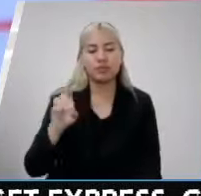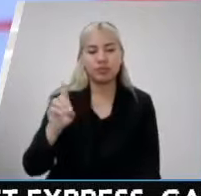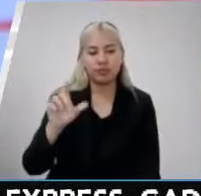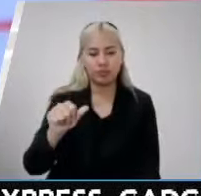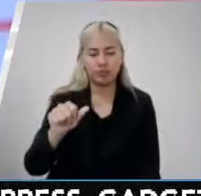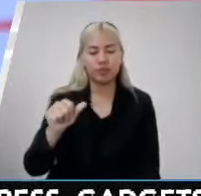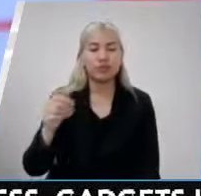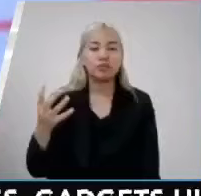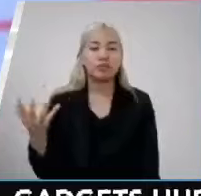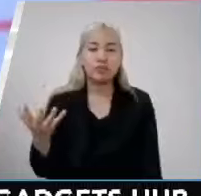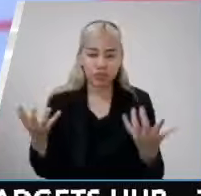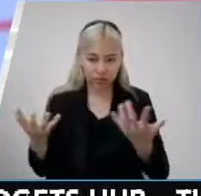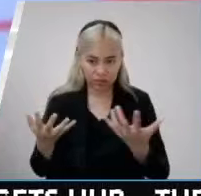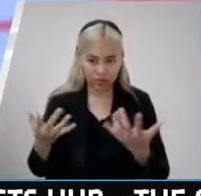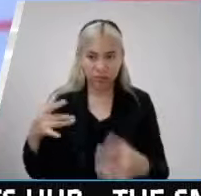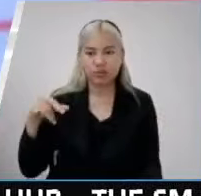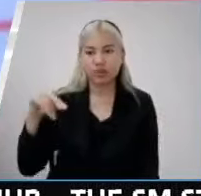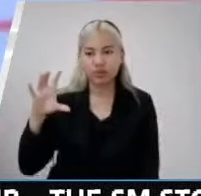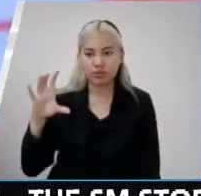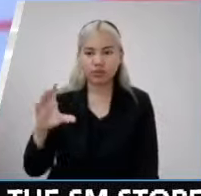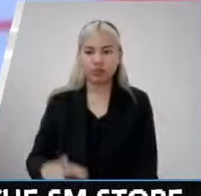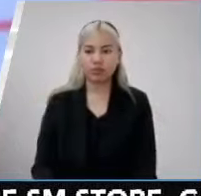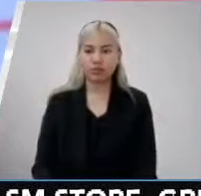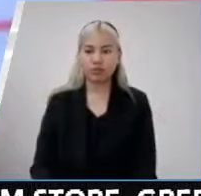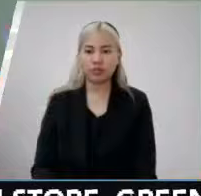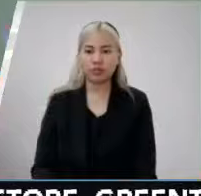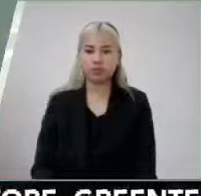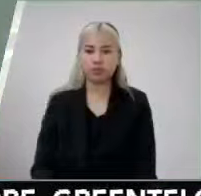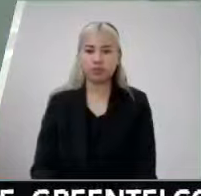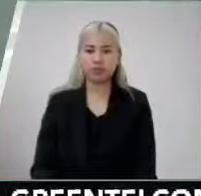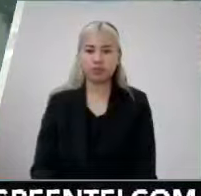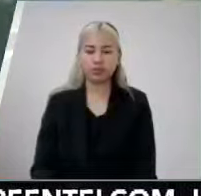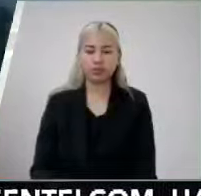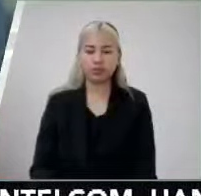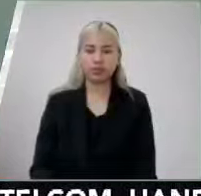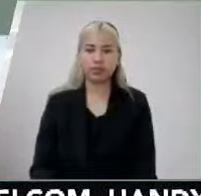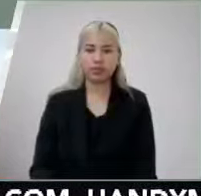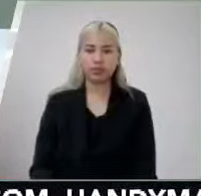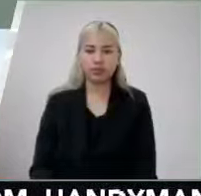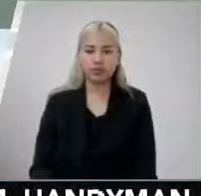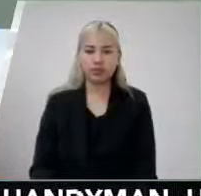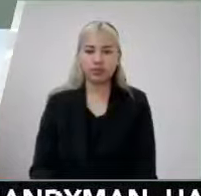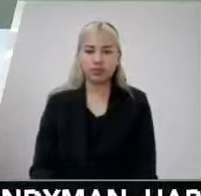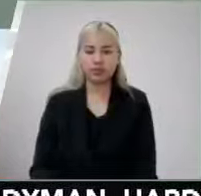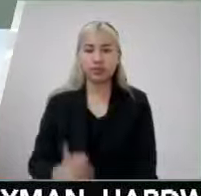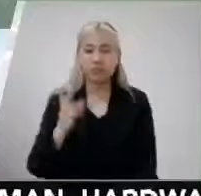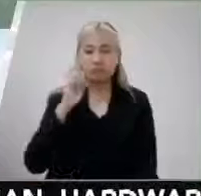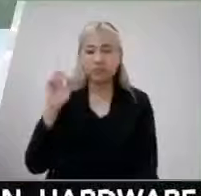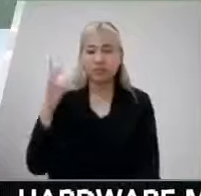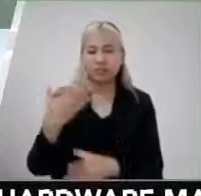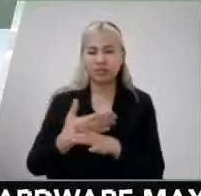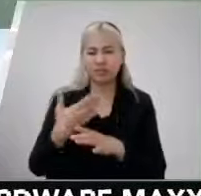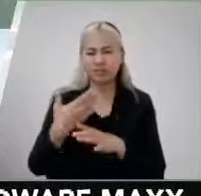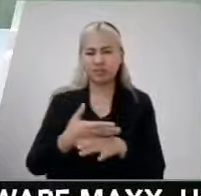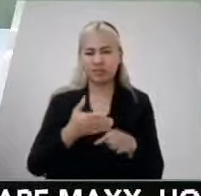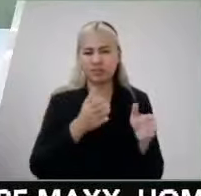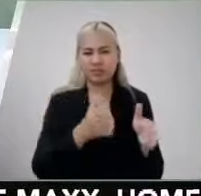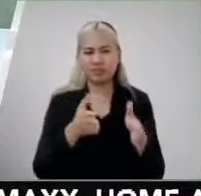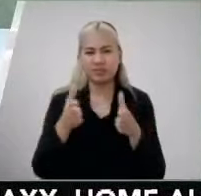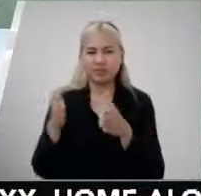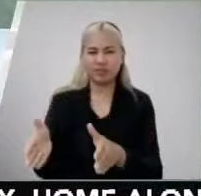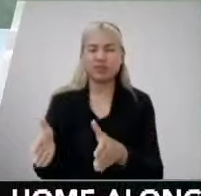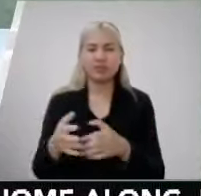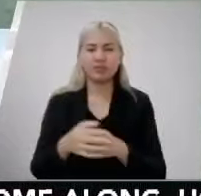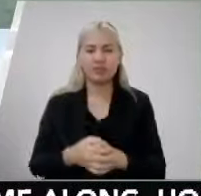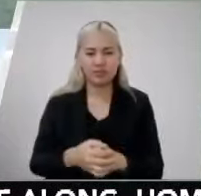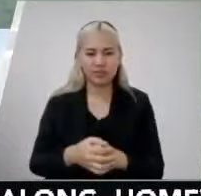si Marisol Abdurrahman. Marisol? Grabe mga nakaparadang motorsiklo nga sa Mabuhay Lane sa Biak na Bato sa Quezon City